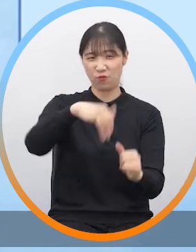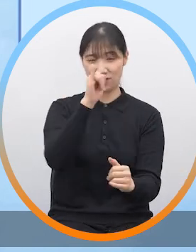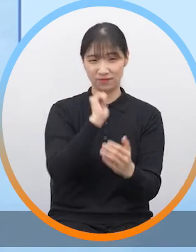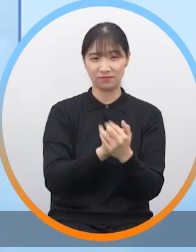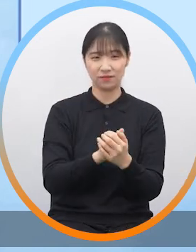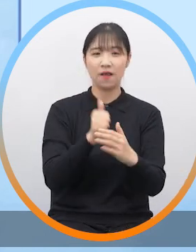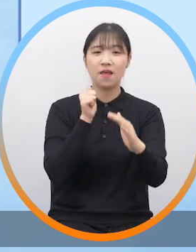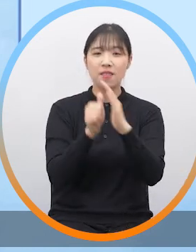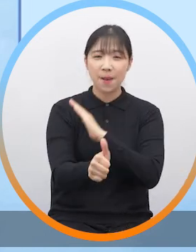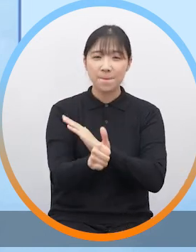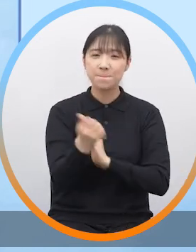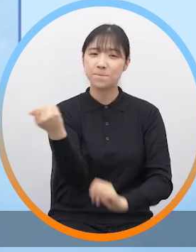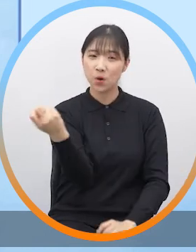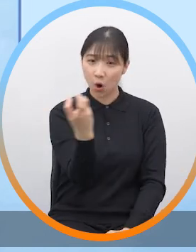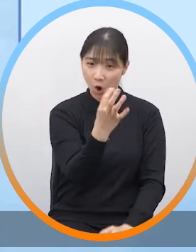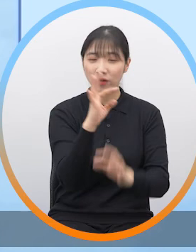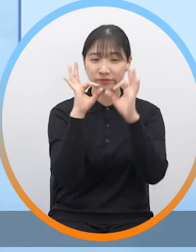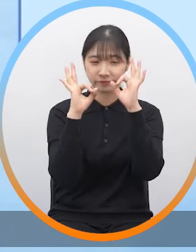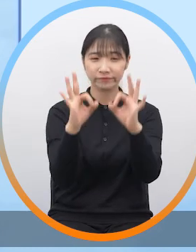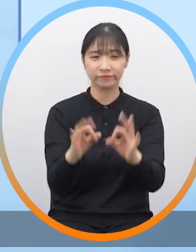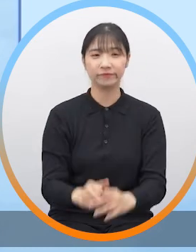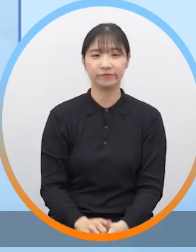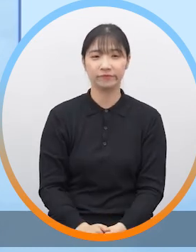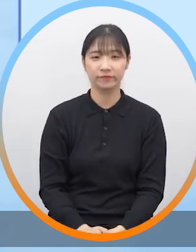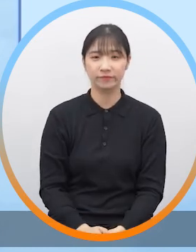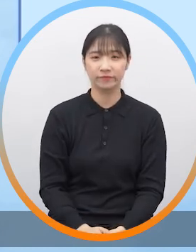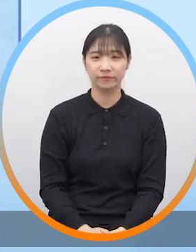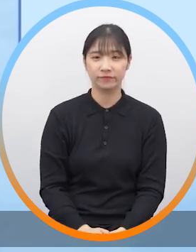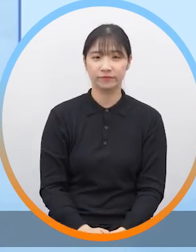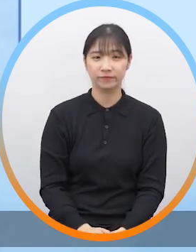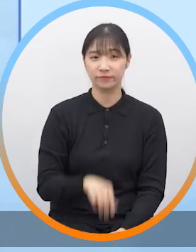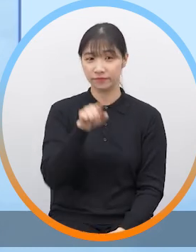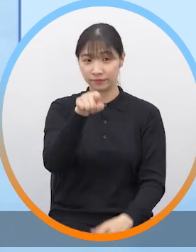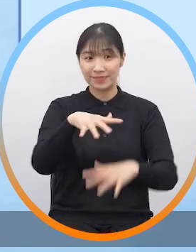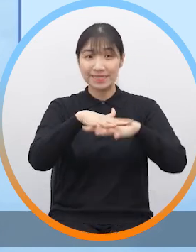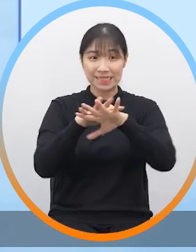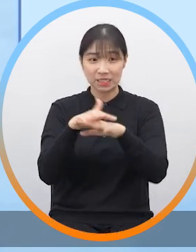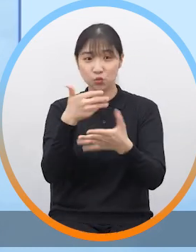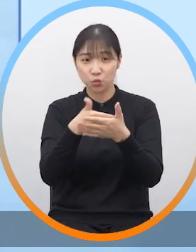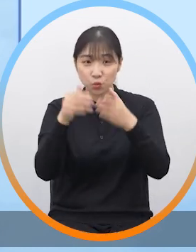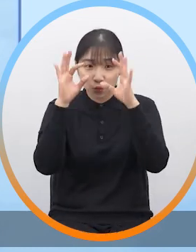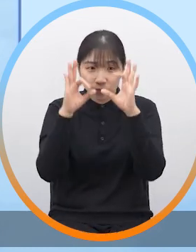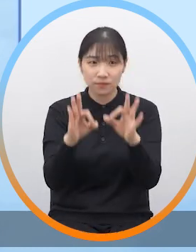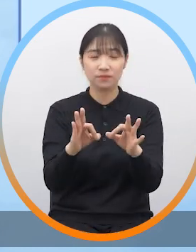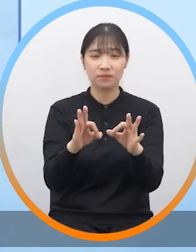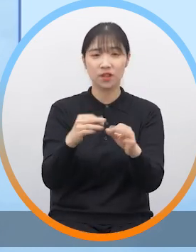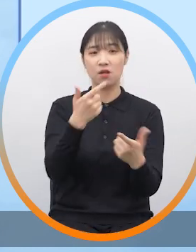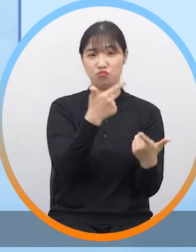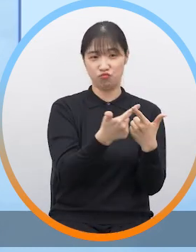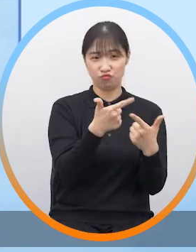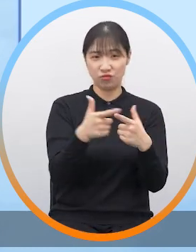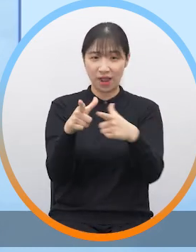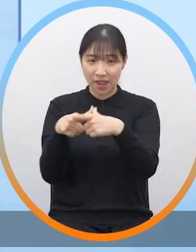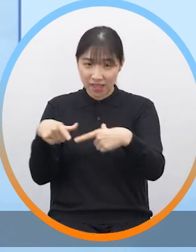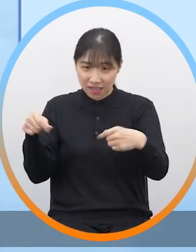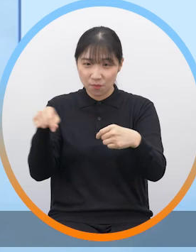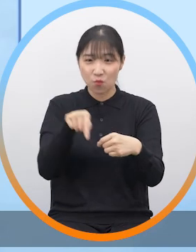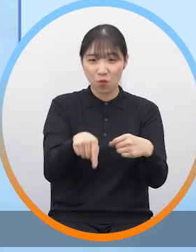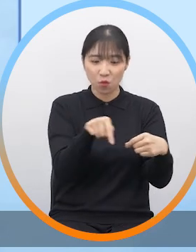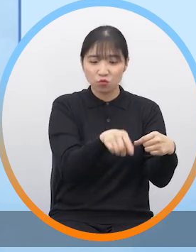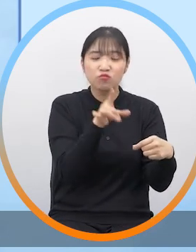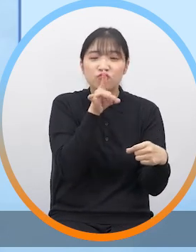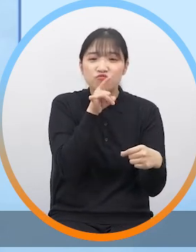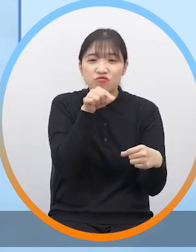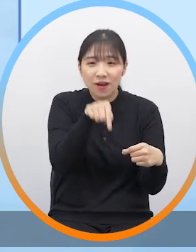대표적인 것을 몇 군데만 좀 보도록 하겠습니다. 여기 지금 지도에 보는 것처럼 부산에서 일본